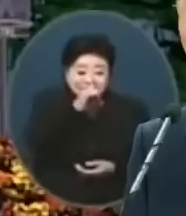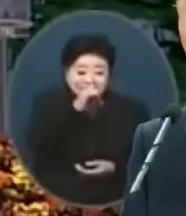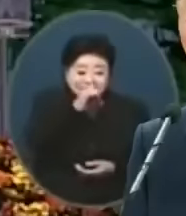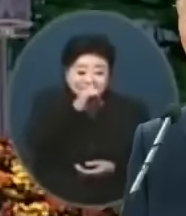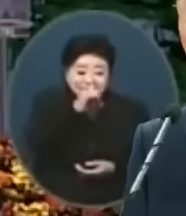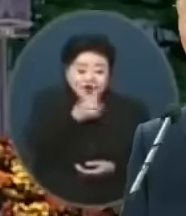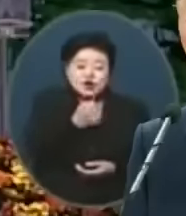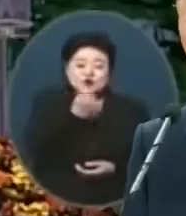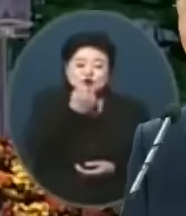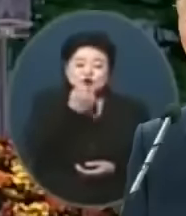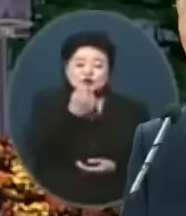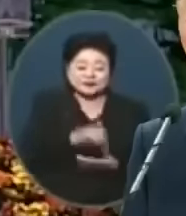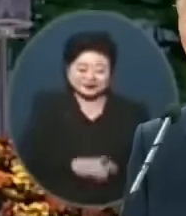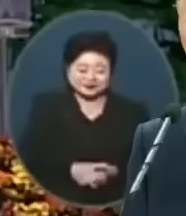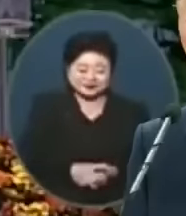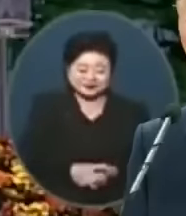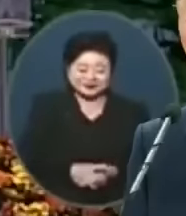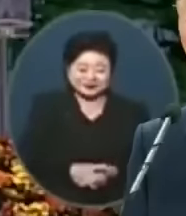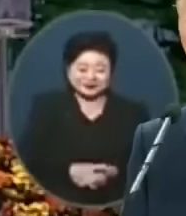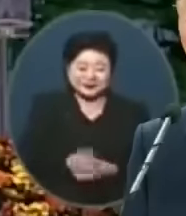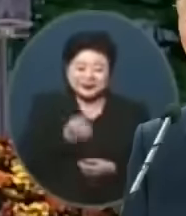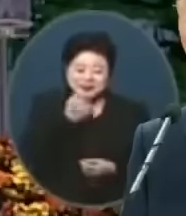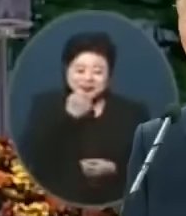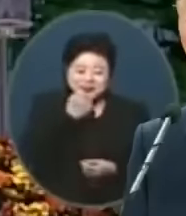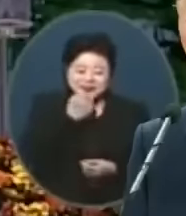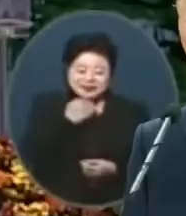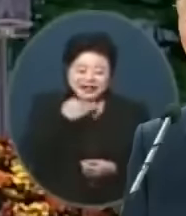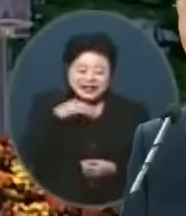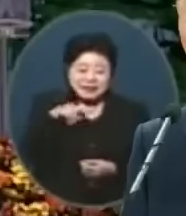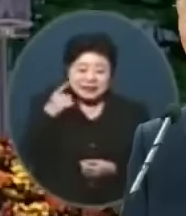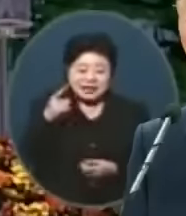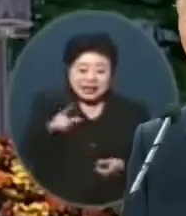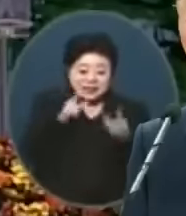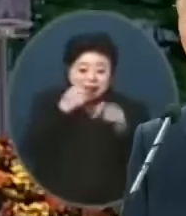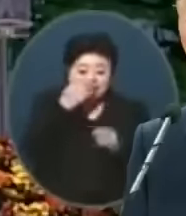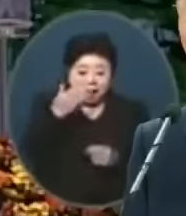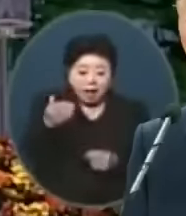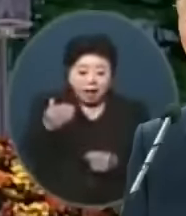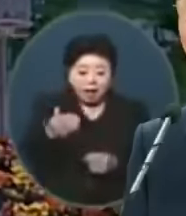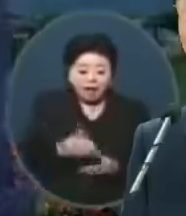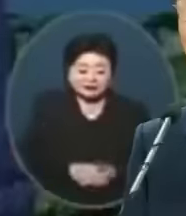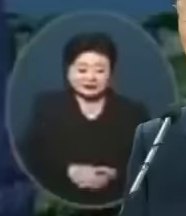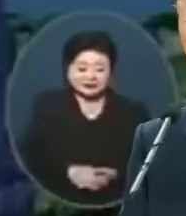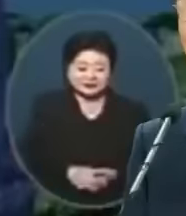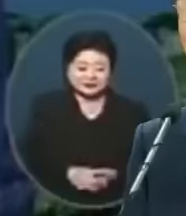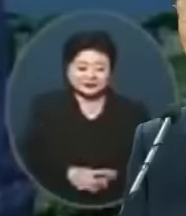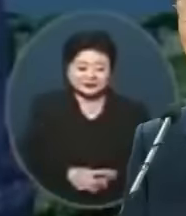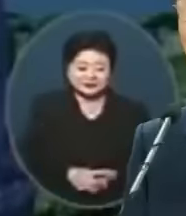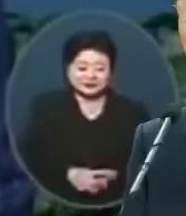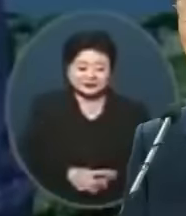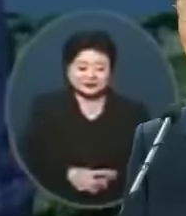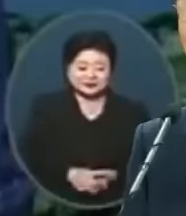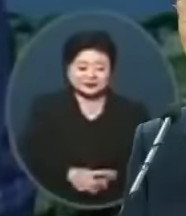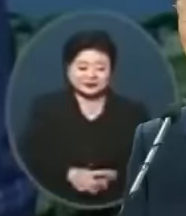그것이 웃음인 것입니다. 웃는 것이 100세를 사는데 먹어야 될 보약인 것입니다.